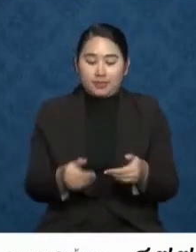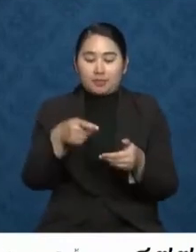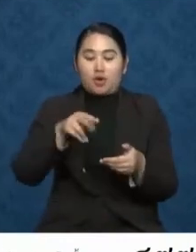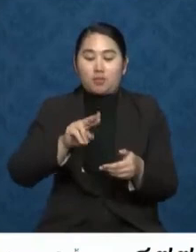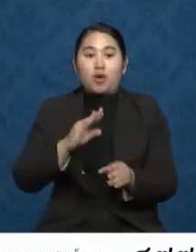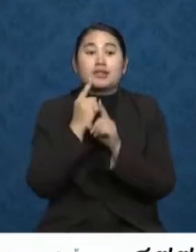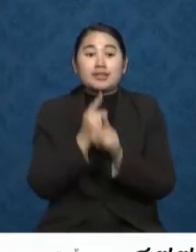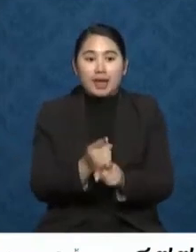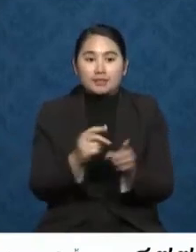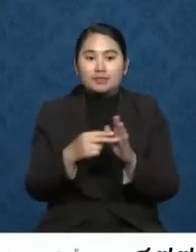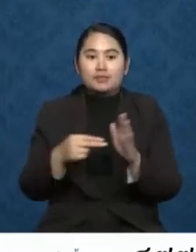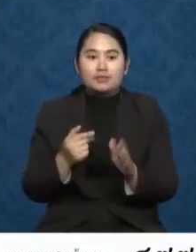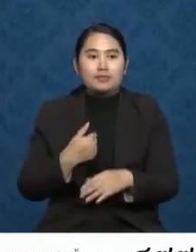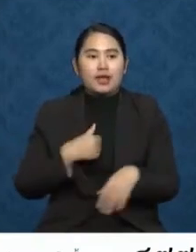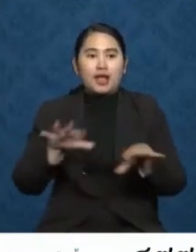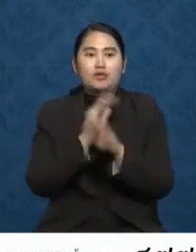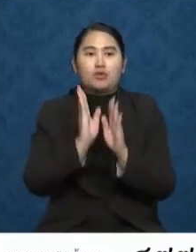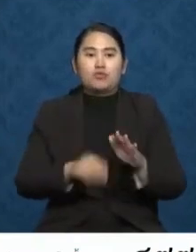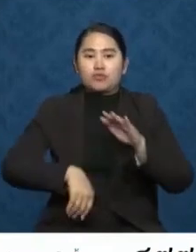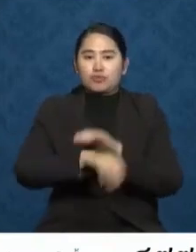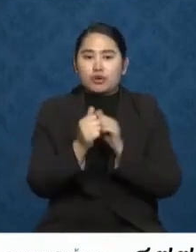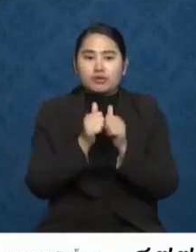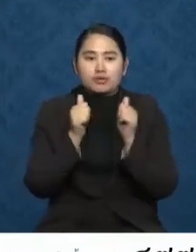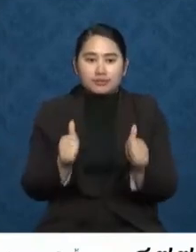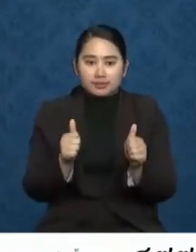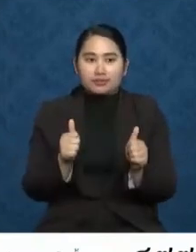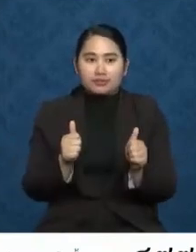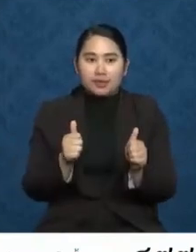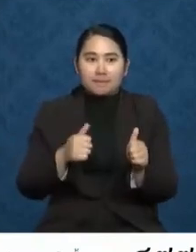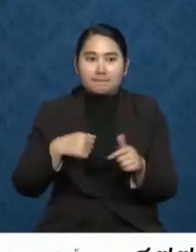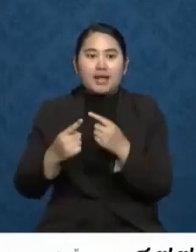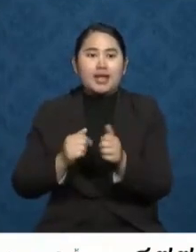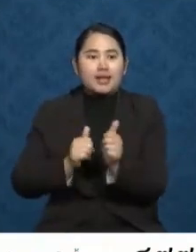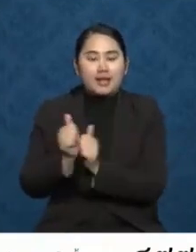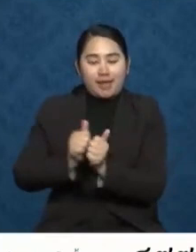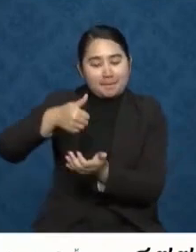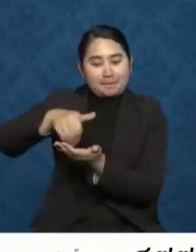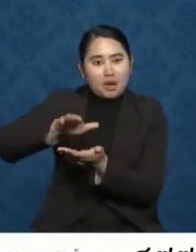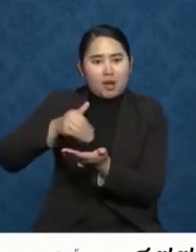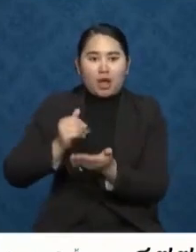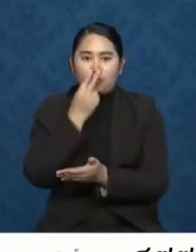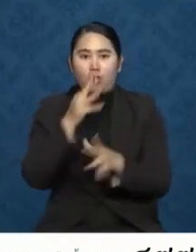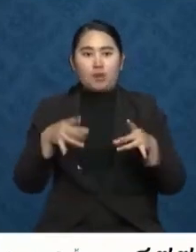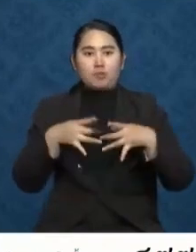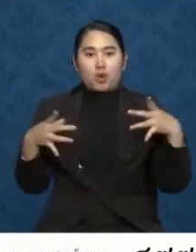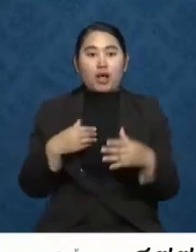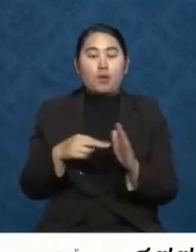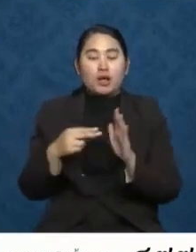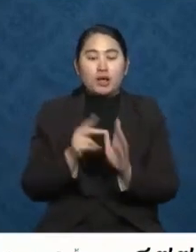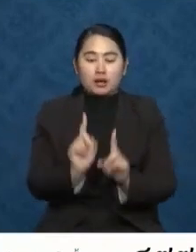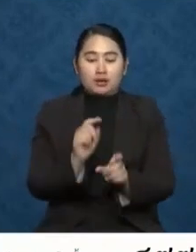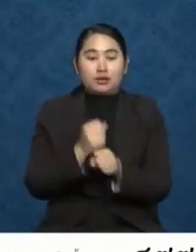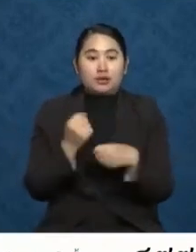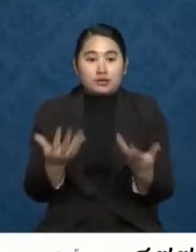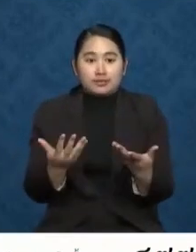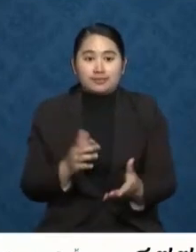นี้ก็เปรียบเสมือนการนำนักฟุตบอลที่ดีที่สุดบนโลกนี้ไปแข่งตีปิงปองแล้วท่านจะวัดผลสัมฤทธิ์ที่มีประสิทธิภาพได้อย่าง